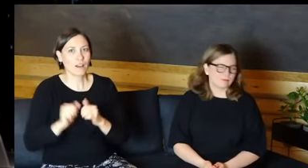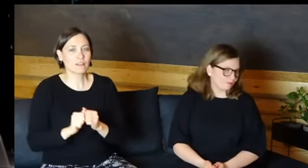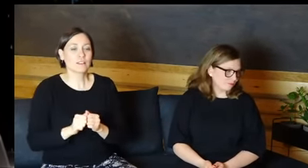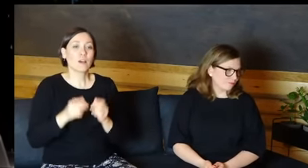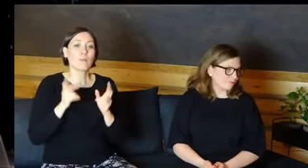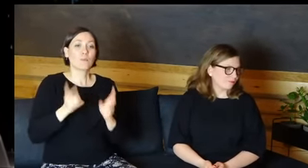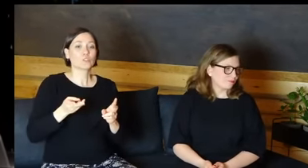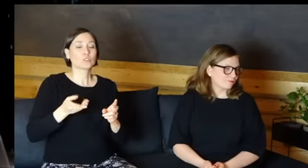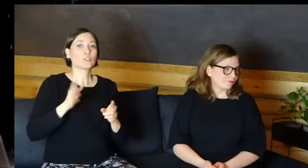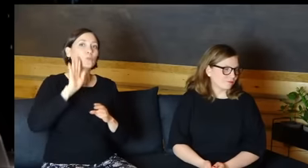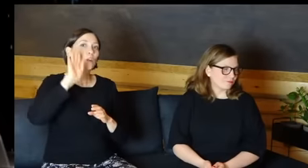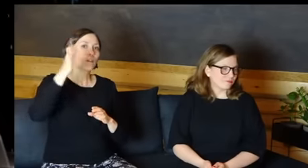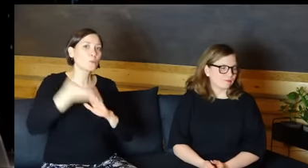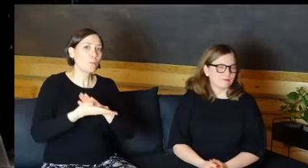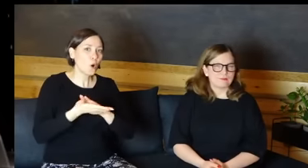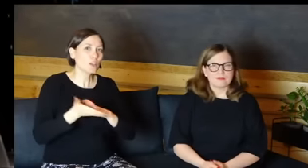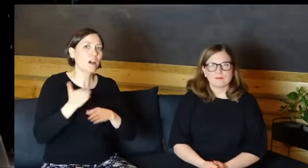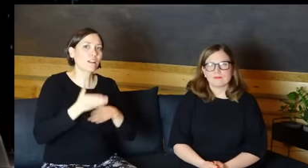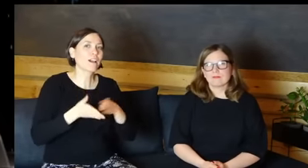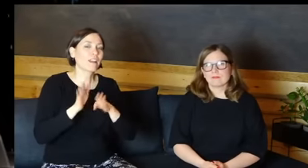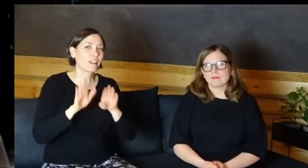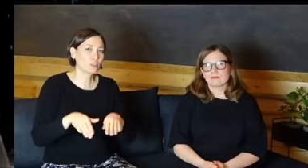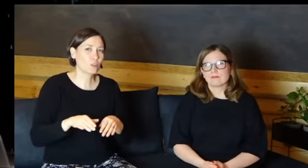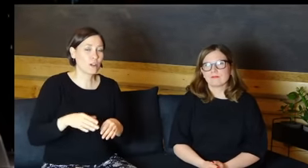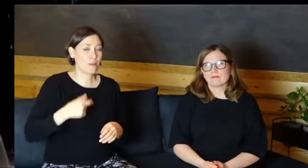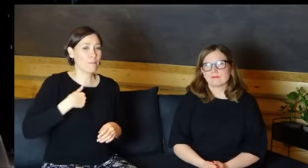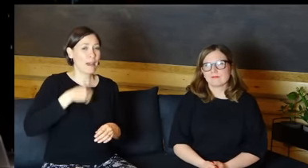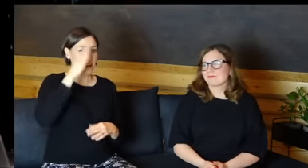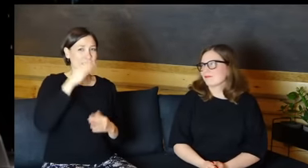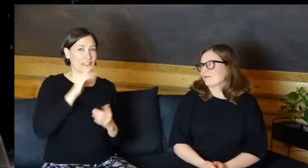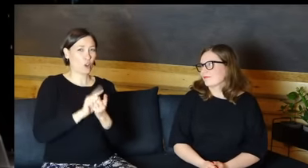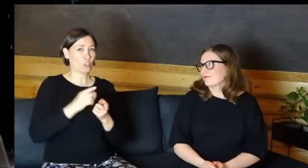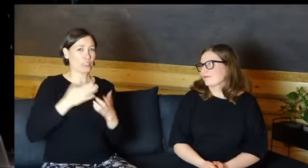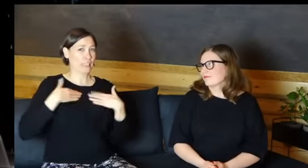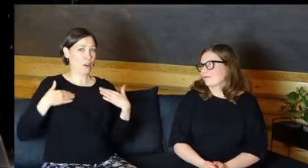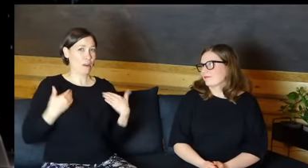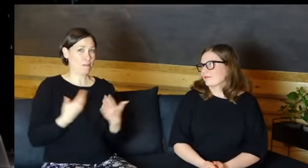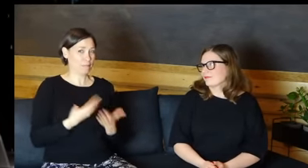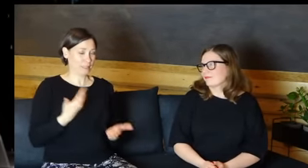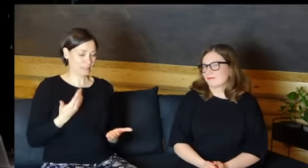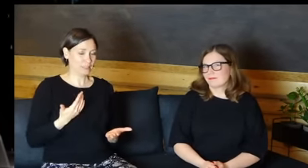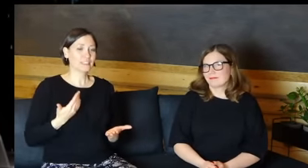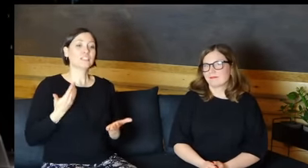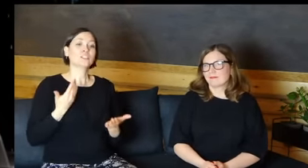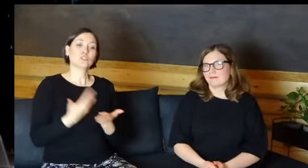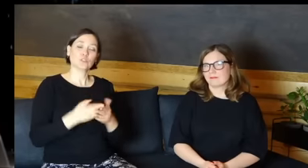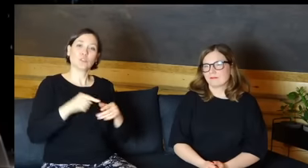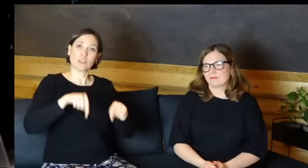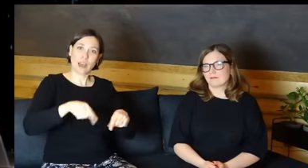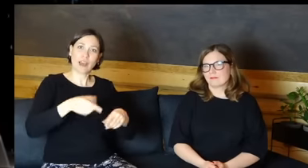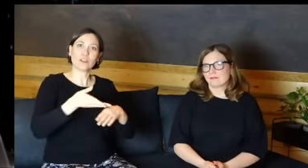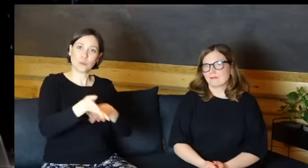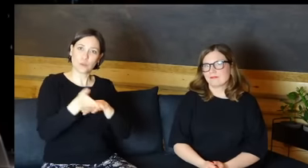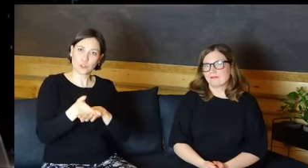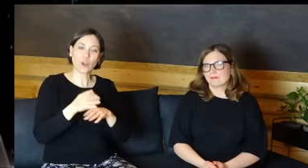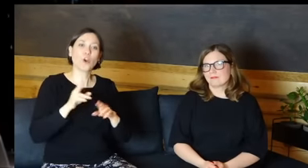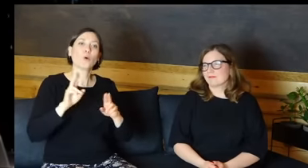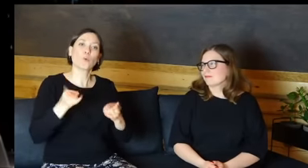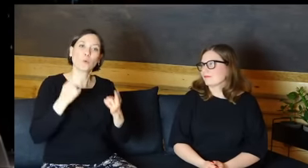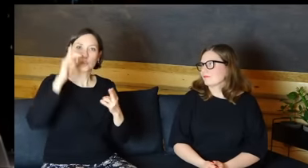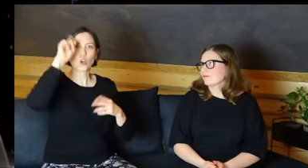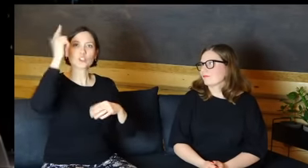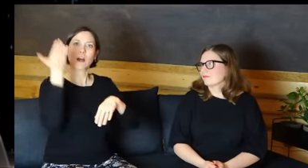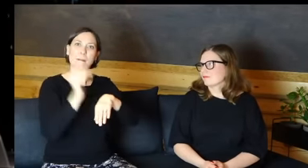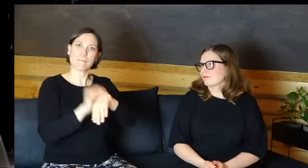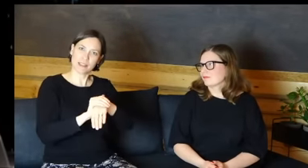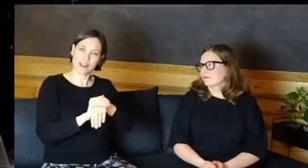niin kuin tulevalle. Mä oon tosi onnellinen henkilökohtaisesti siitä, että me on saatu tähän yhtiöön uutta osaamista talon